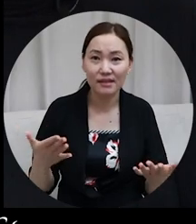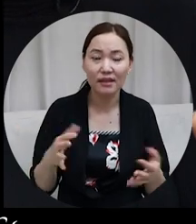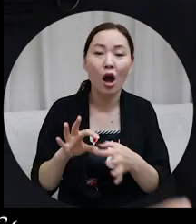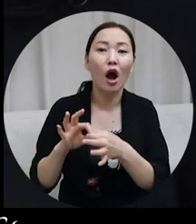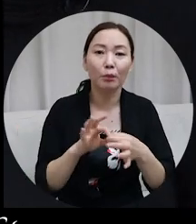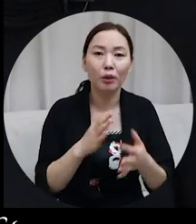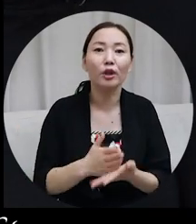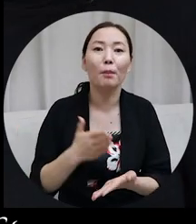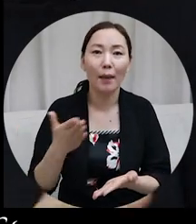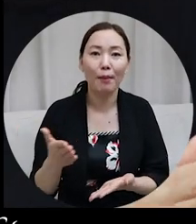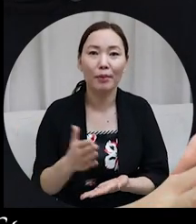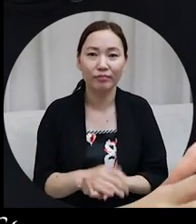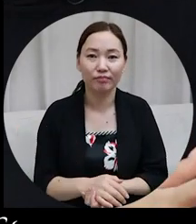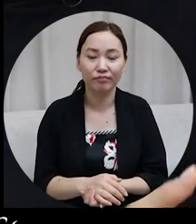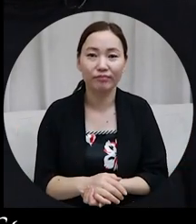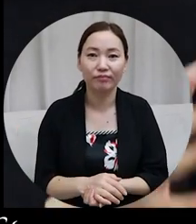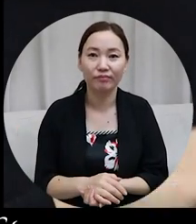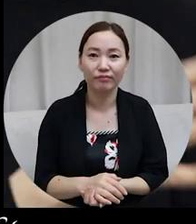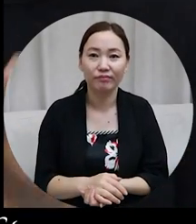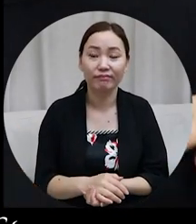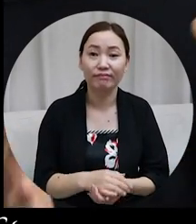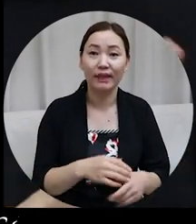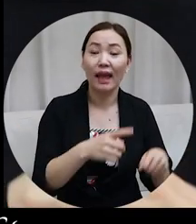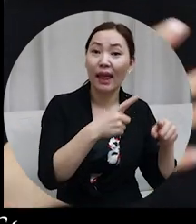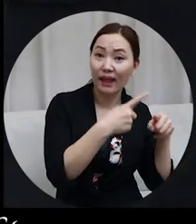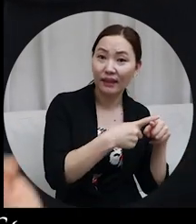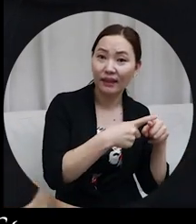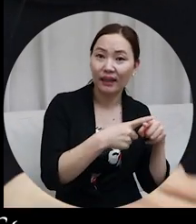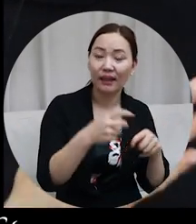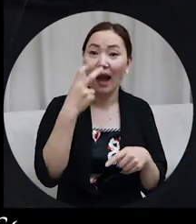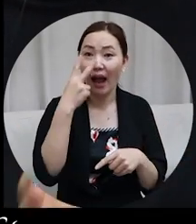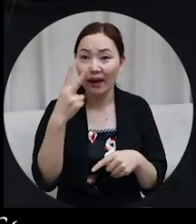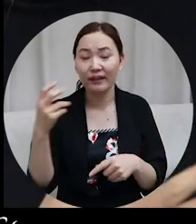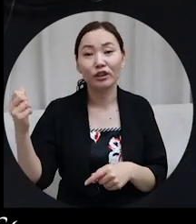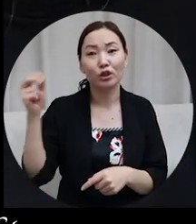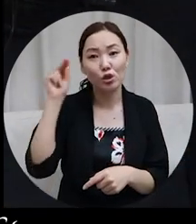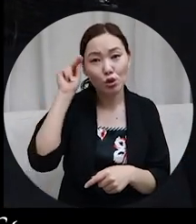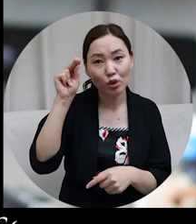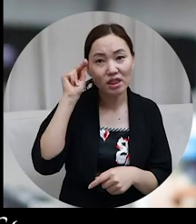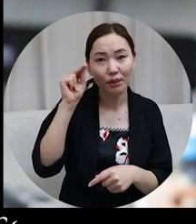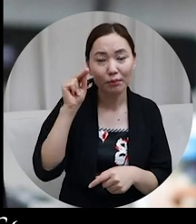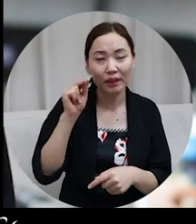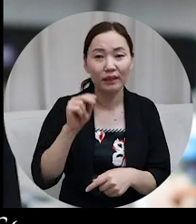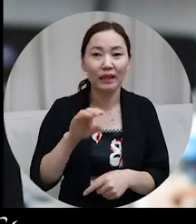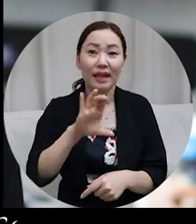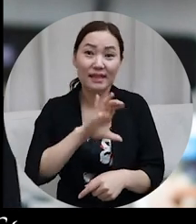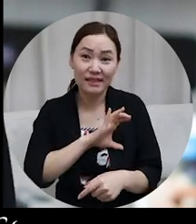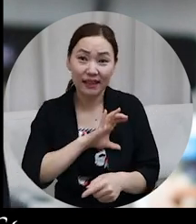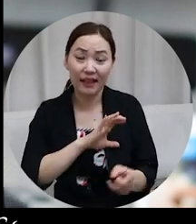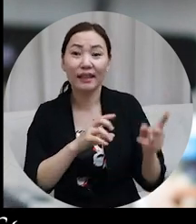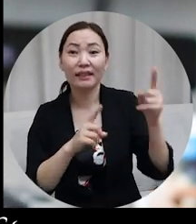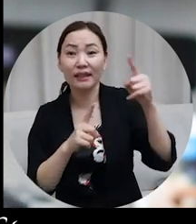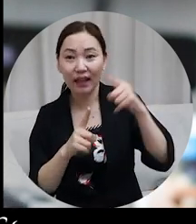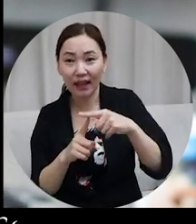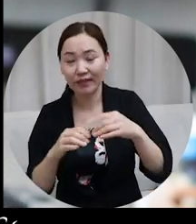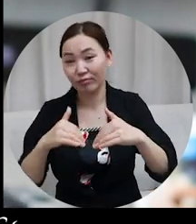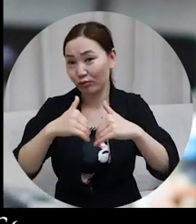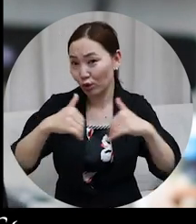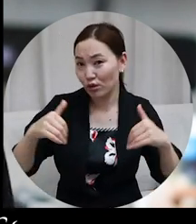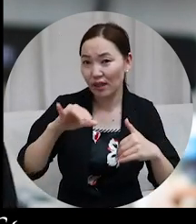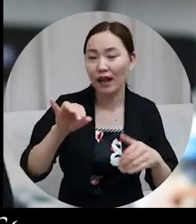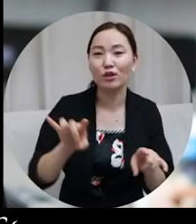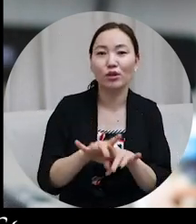гэж ойлгосон байх шүү дээ. Тэг чим бол тэгээд ерөнхийдөө юм болгоно хөнгөн андаа л нэг өөрөө. Тэрнээс үүш сэтгэлийн тэнхээгээд бас тустай юм